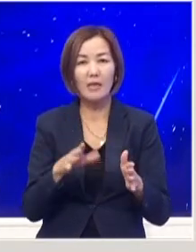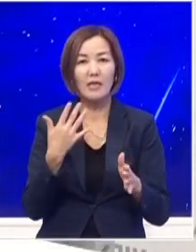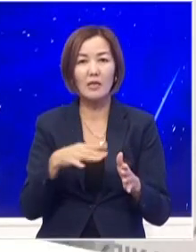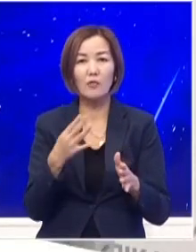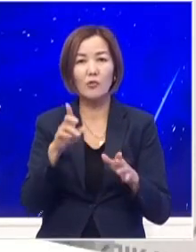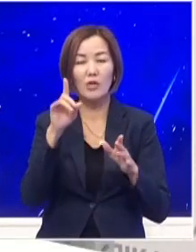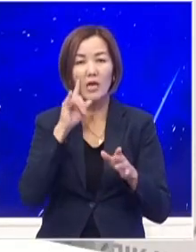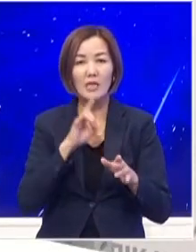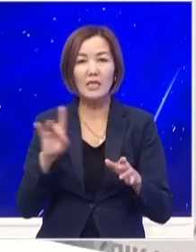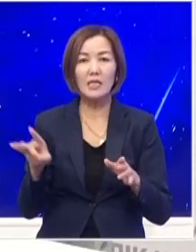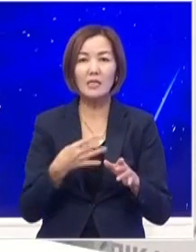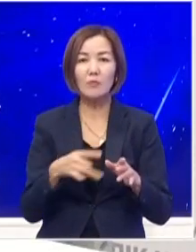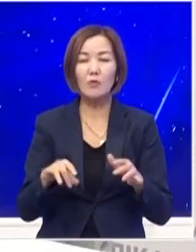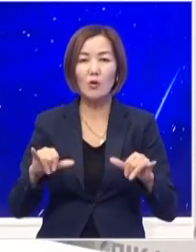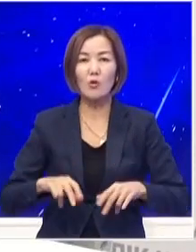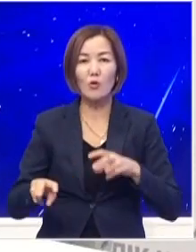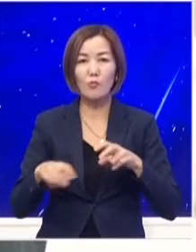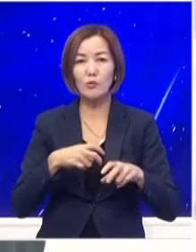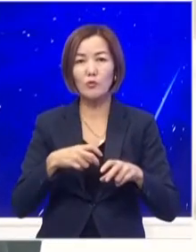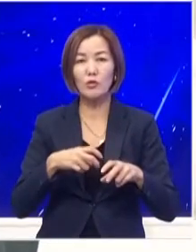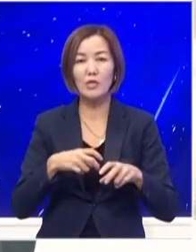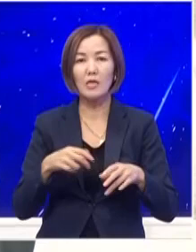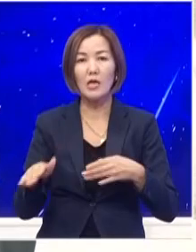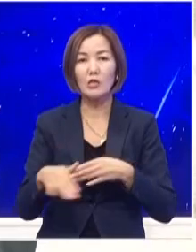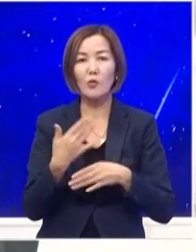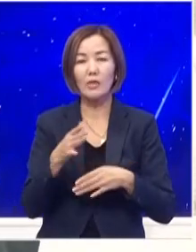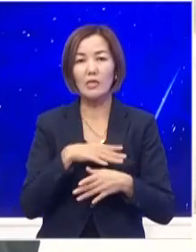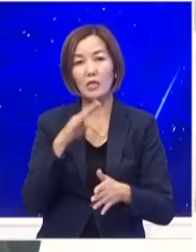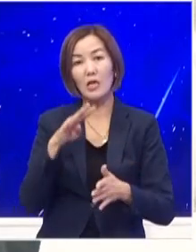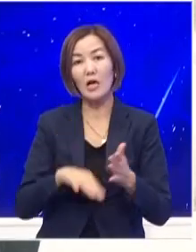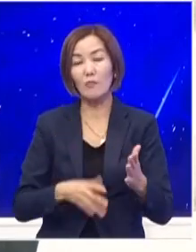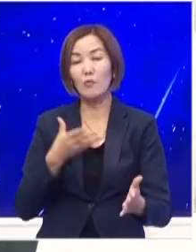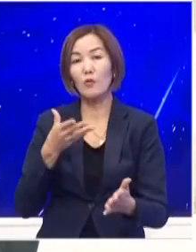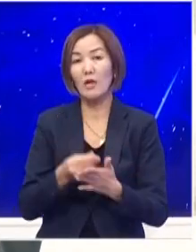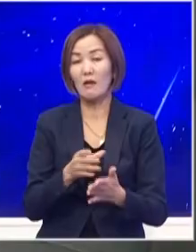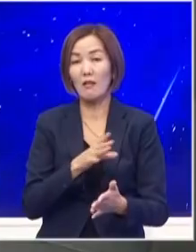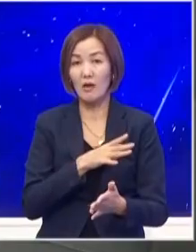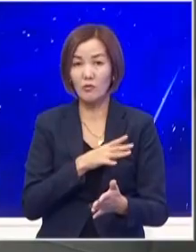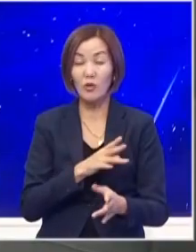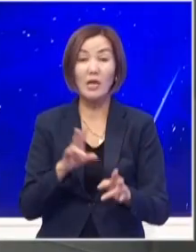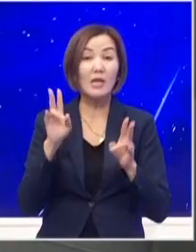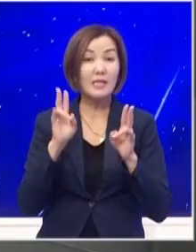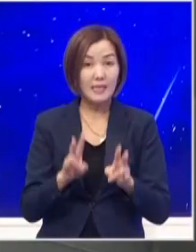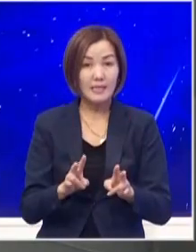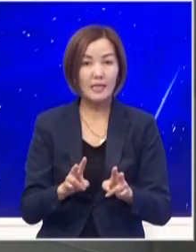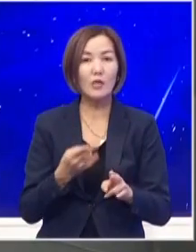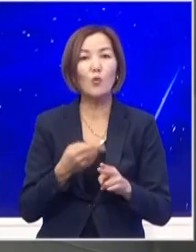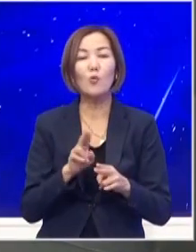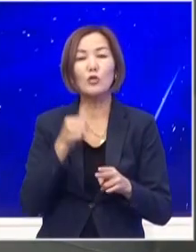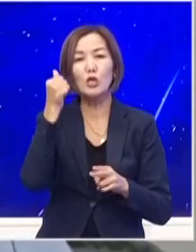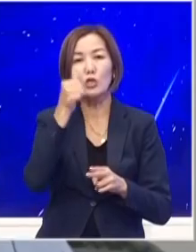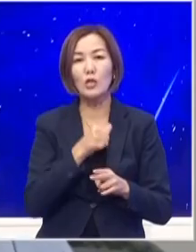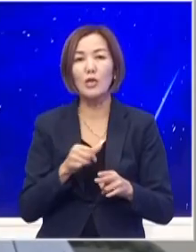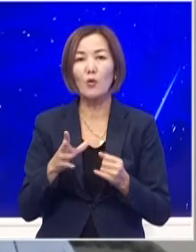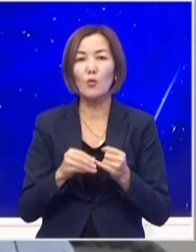Қазақстан Республикасының әкімшілік құқық бұзушылық кодексінің бабына сәйкес жауапкершілікке де тартылып, айыппұл арқалаған. Десе де осы